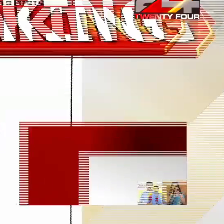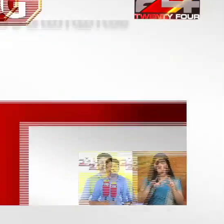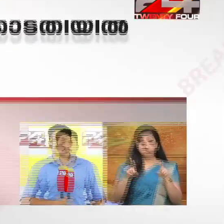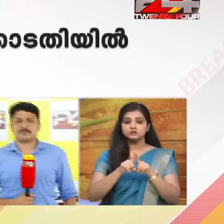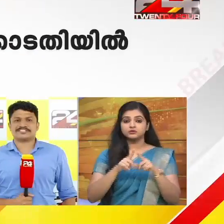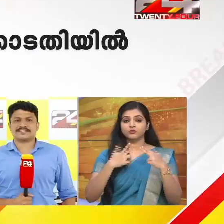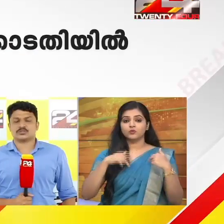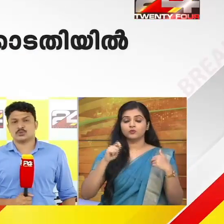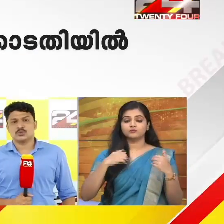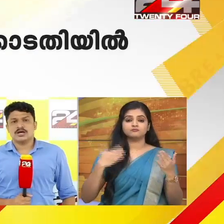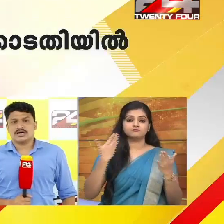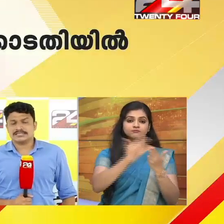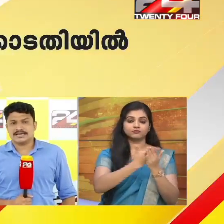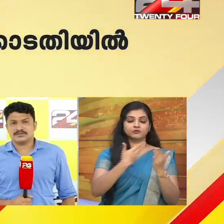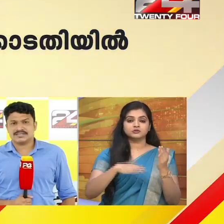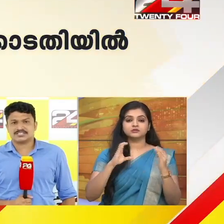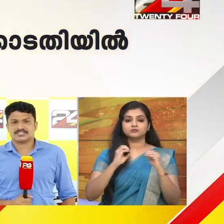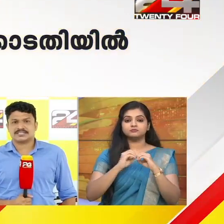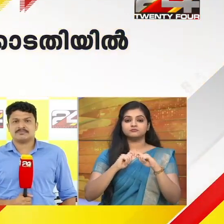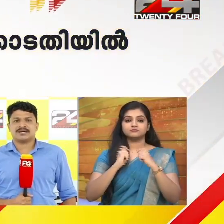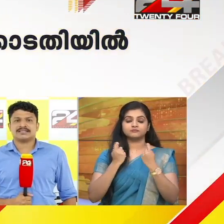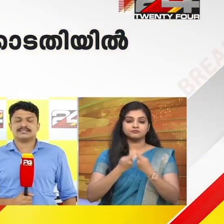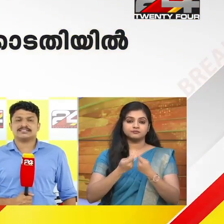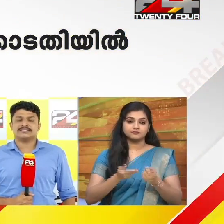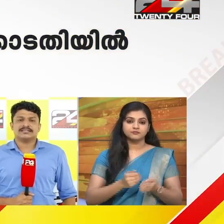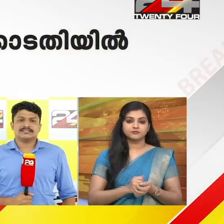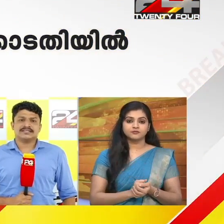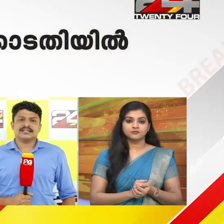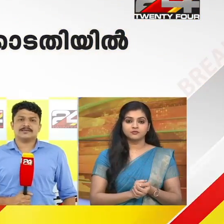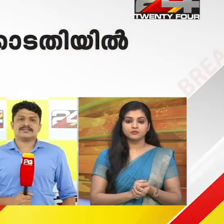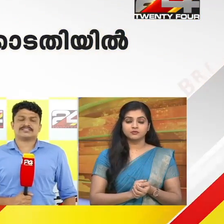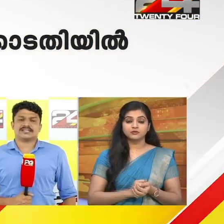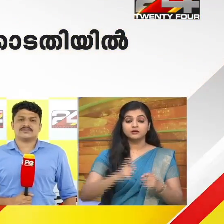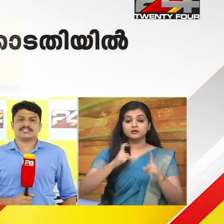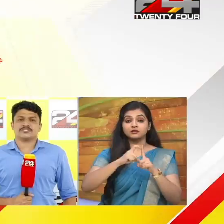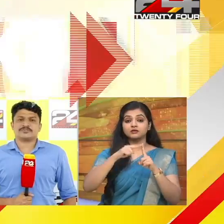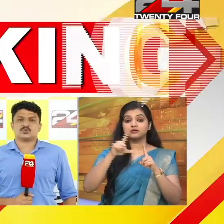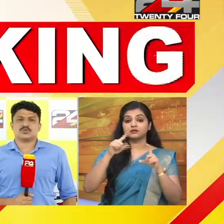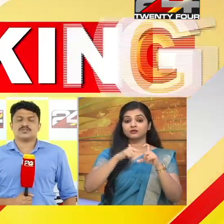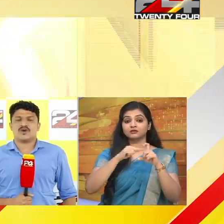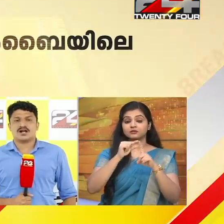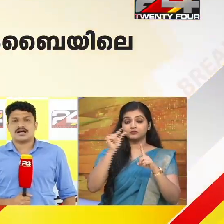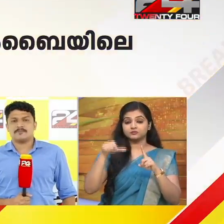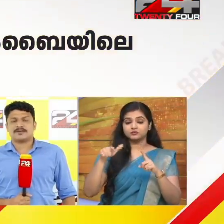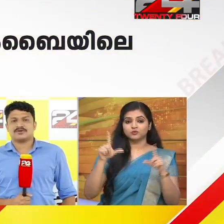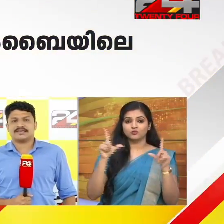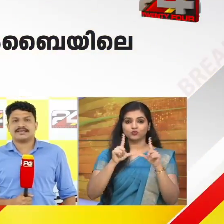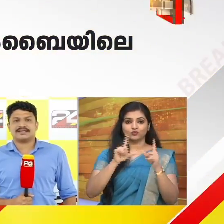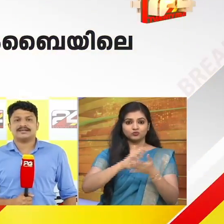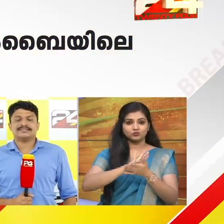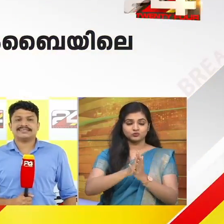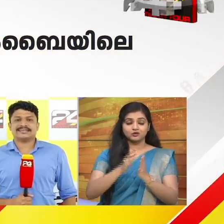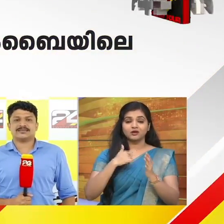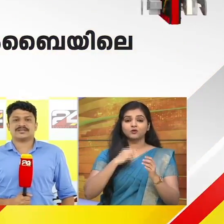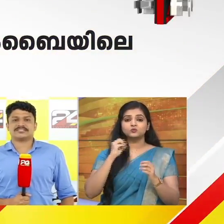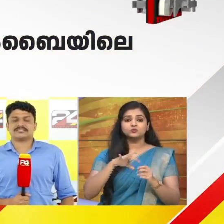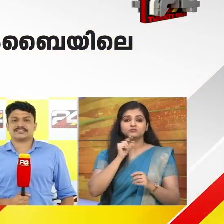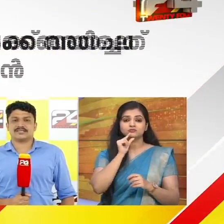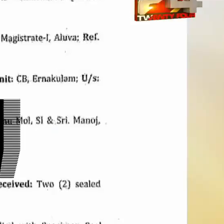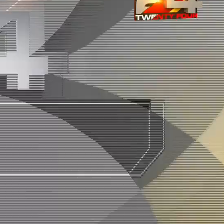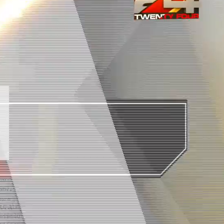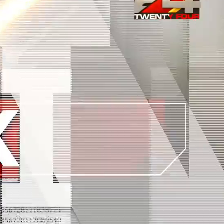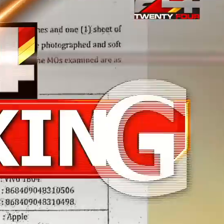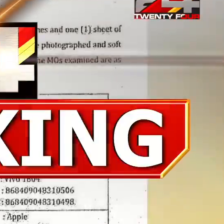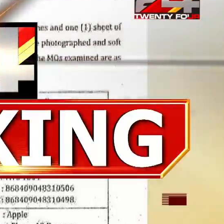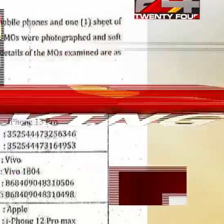മുമ്പാകെ സമർപ്പിച്ചിരിക്കുന്നു ഈ അന്വേഷണ സംഘം. അതായത്, ദിലീപ് തെളിവ് നശിപ്പിച്ചു എന്ന് വാക്കാൽ പറയുകയല്ല, നേരെ മറിച്ച്